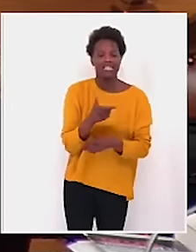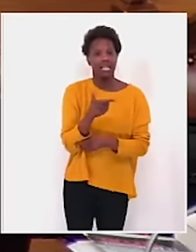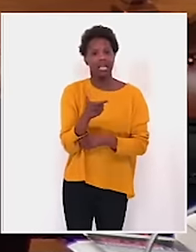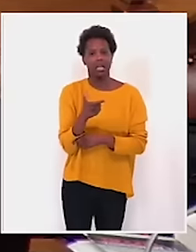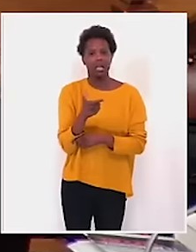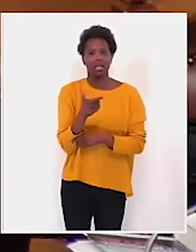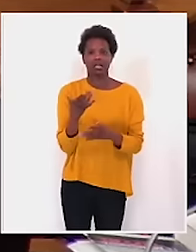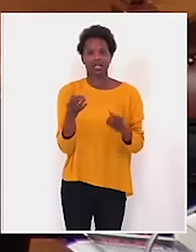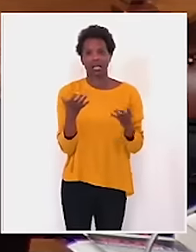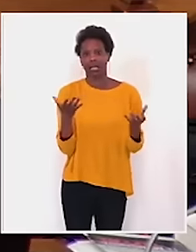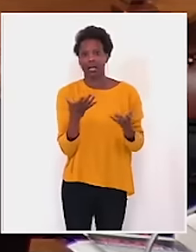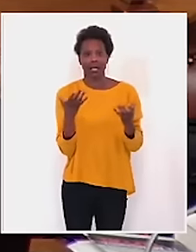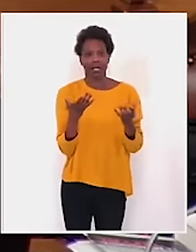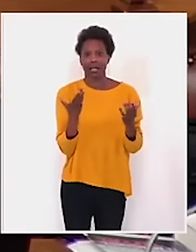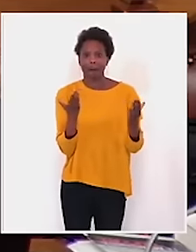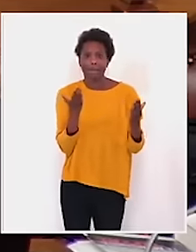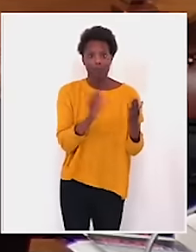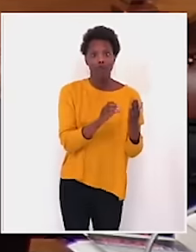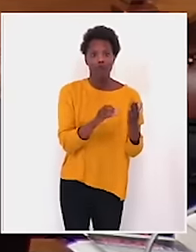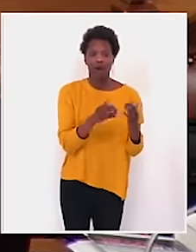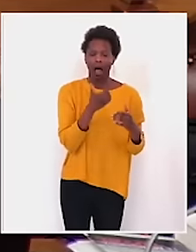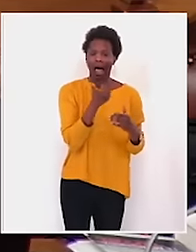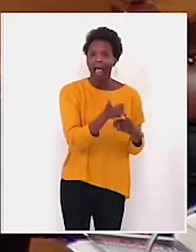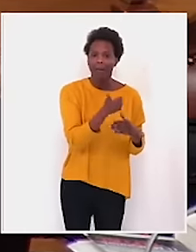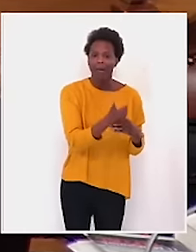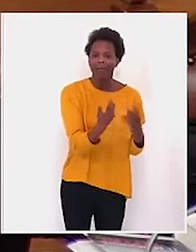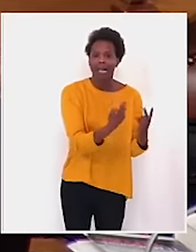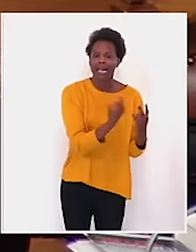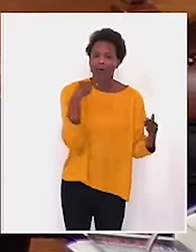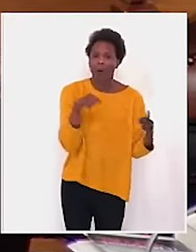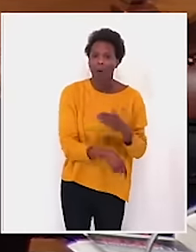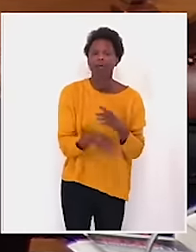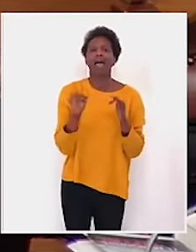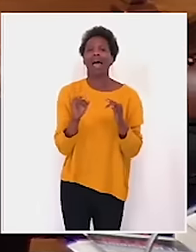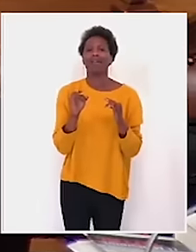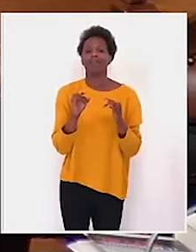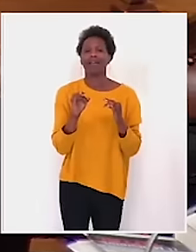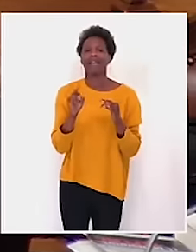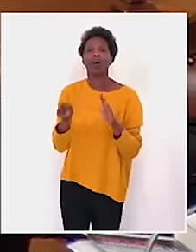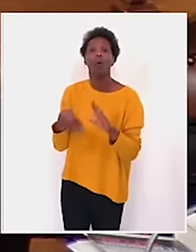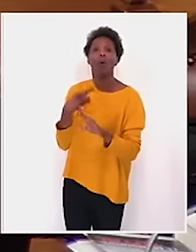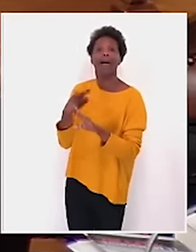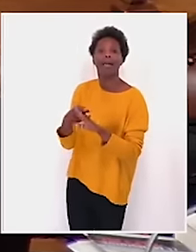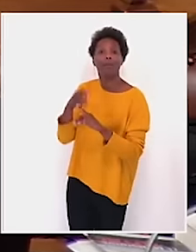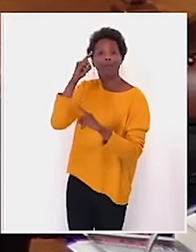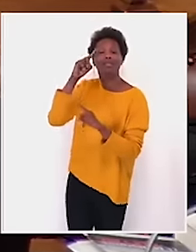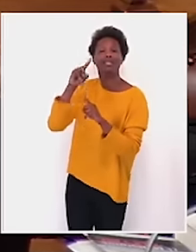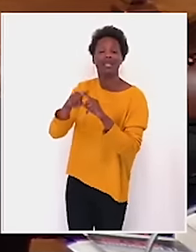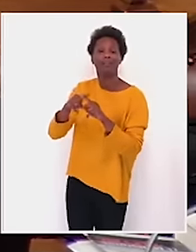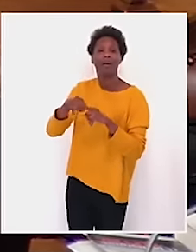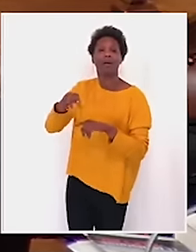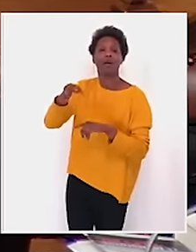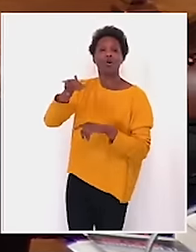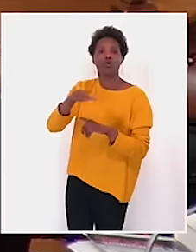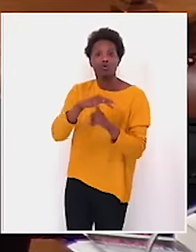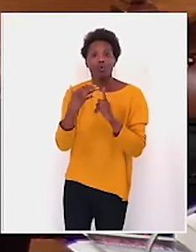de modules. Mais elles sont allées plus loin. Et la réponse au logement d'urgence ou la réponse à la question du logement social en règle générale, et